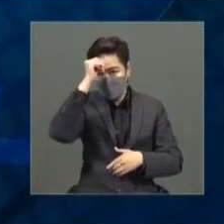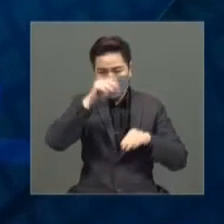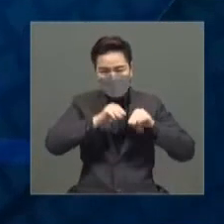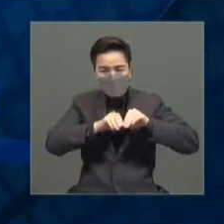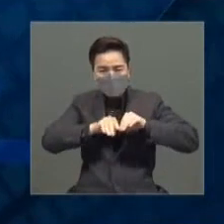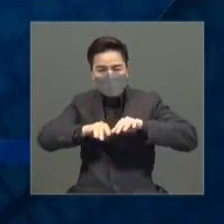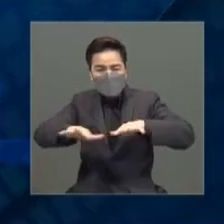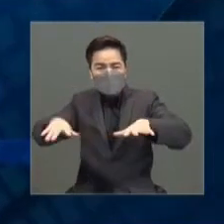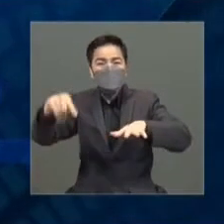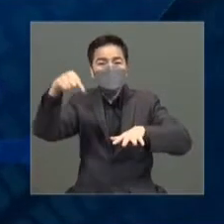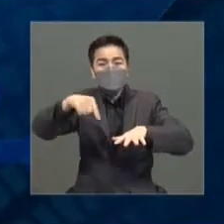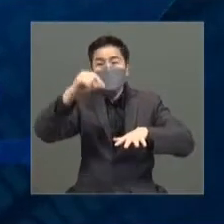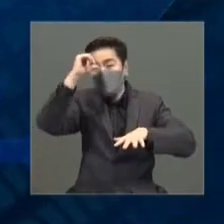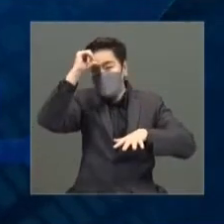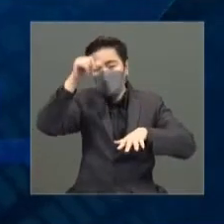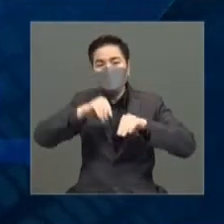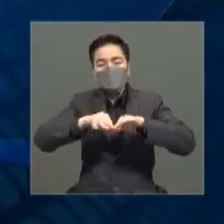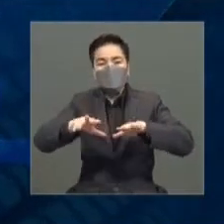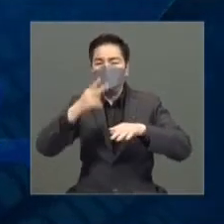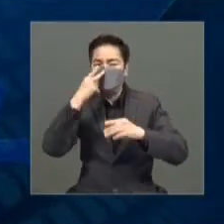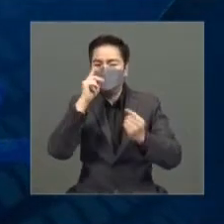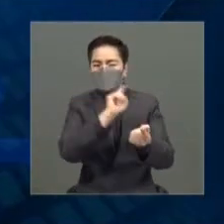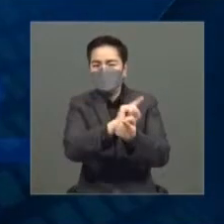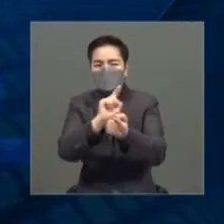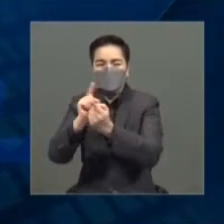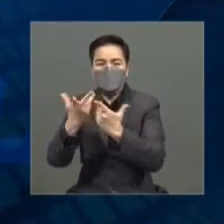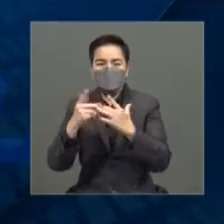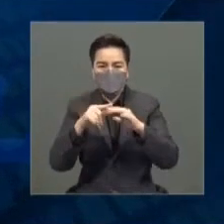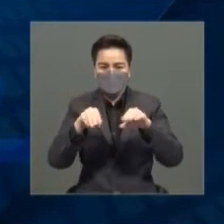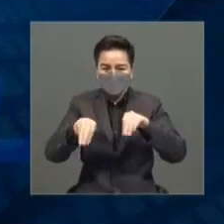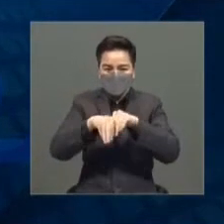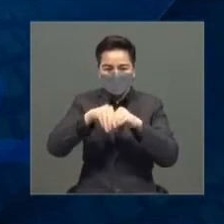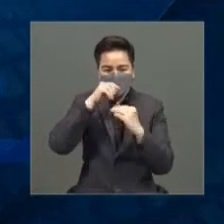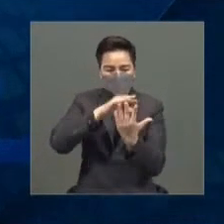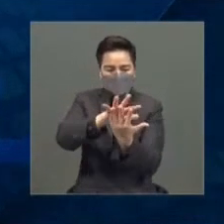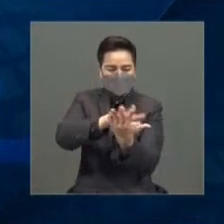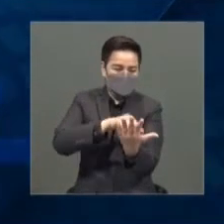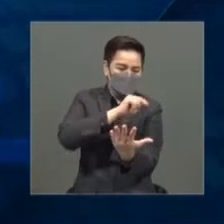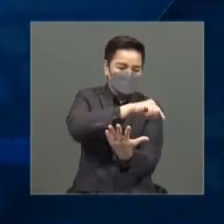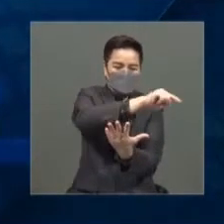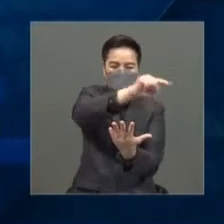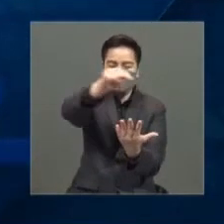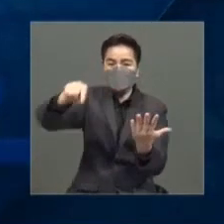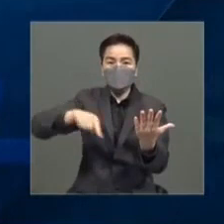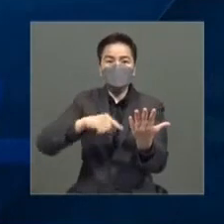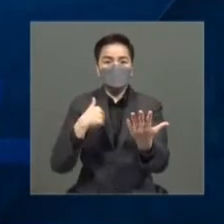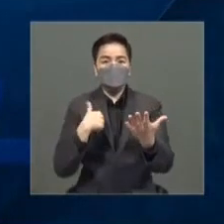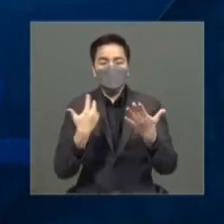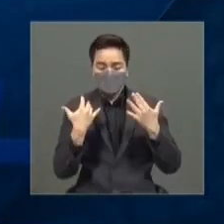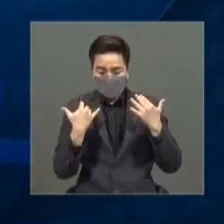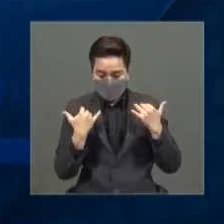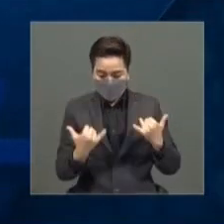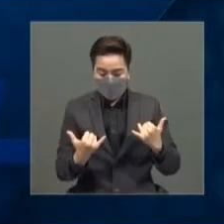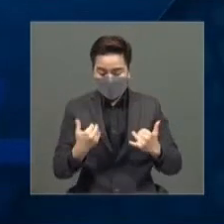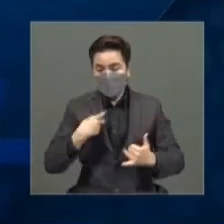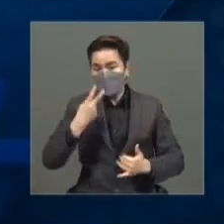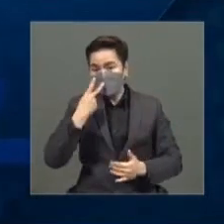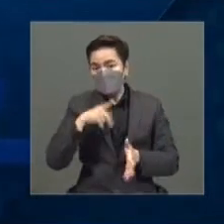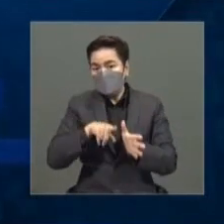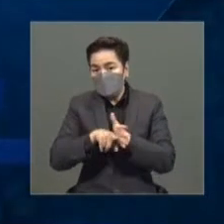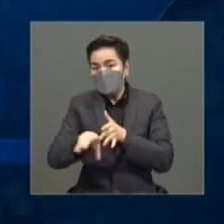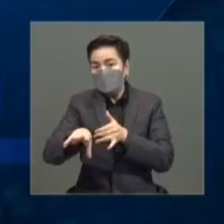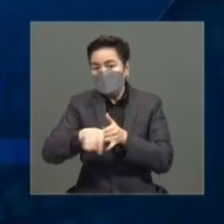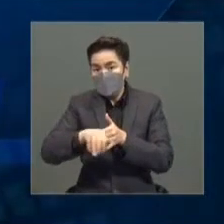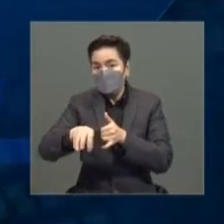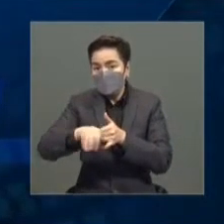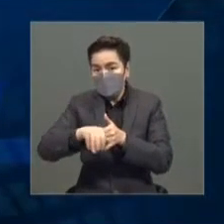พบครั้งแรกในประเทศอินเดียก็จะค่อนข้างกระจายไปในภูมิภาคใกล้บ้านเราด้วยนะคะจากการที่รายงานตัวเลขวัน